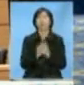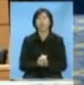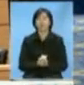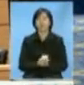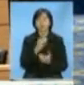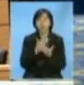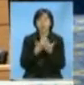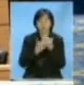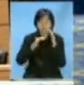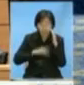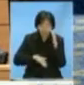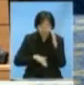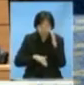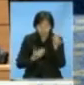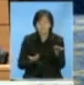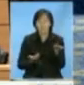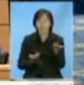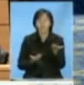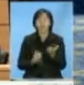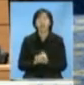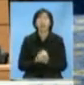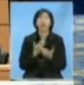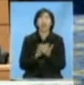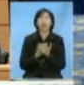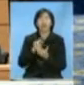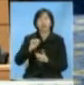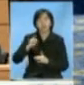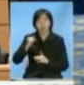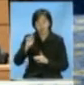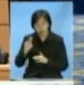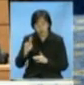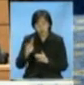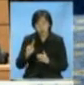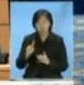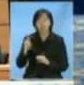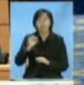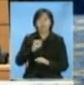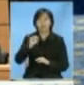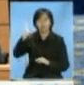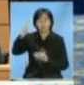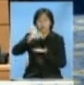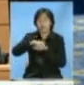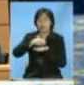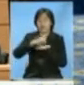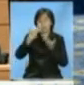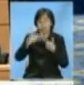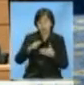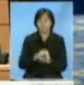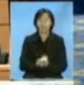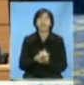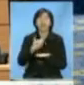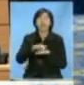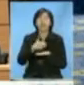าราคาตกต่ำเกินขจก.ที่ท่านวิชัยได้พูดไปได้อภิปรายไปก่อนหน้านี้ว่